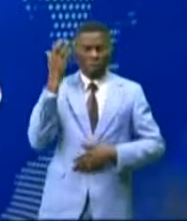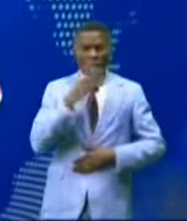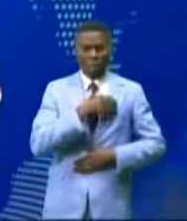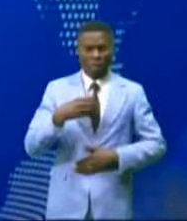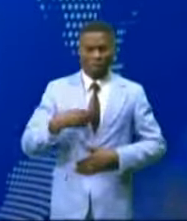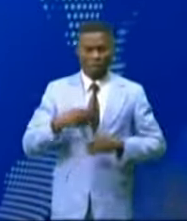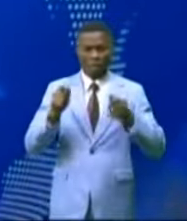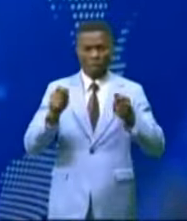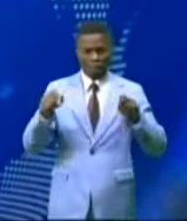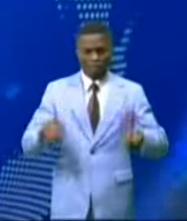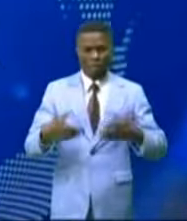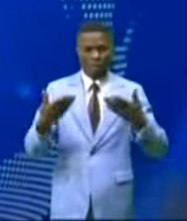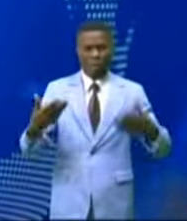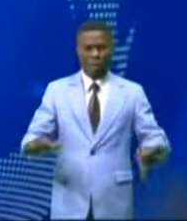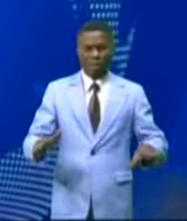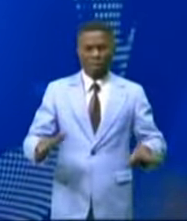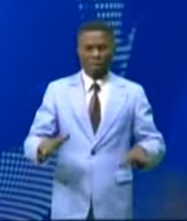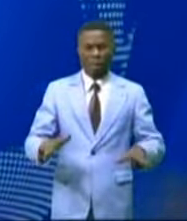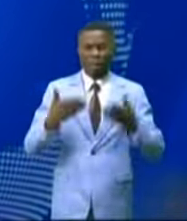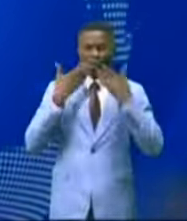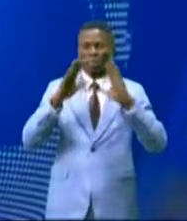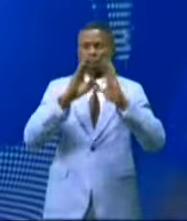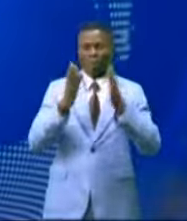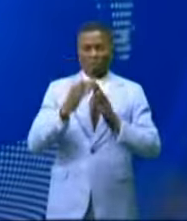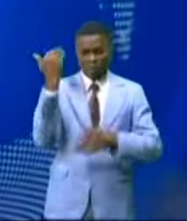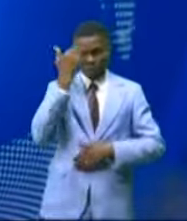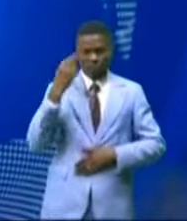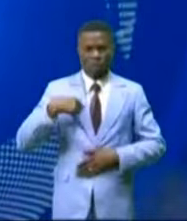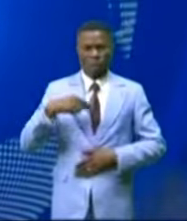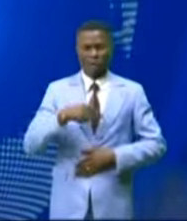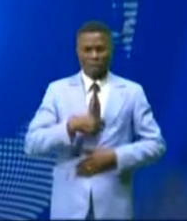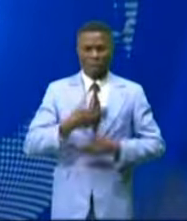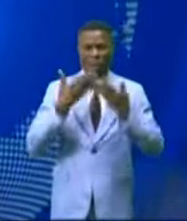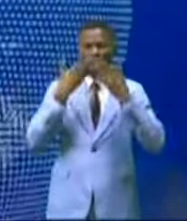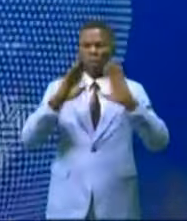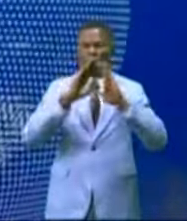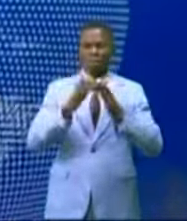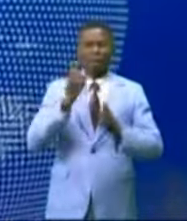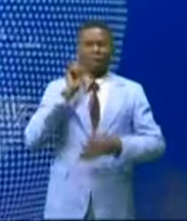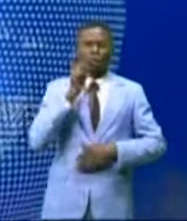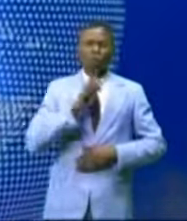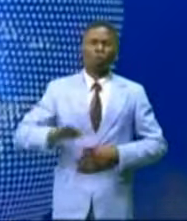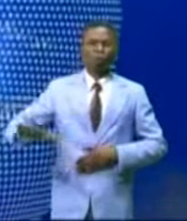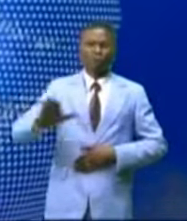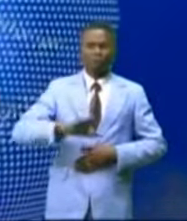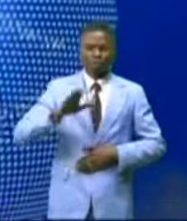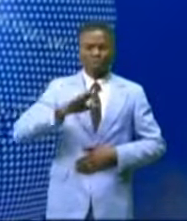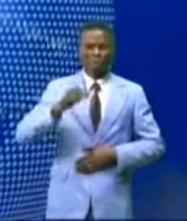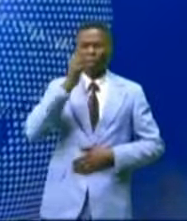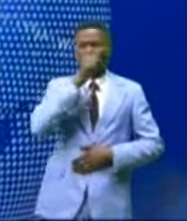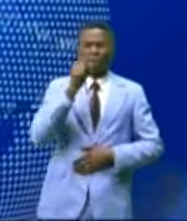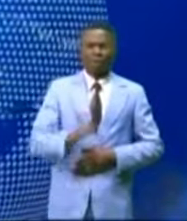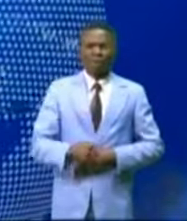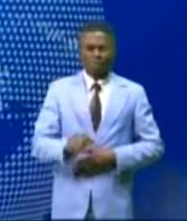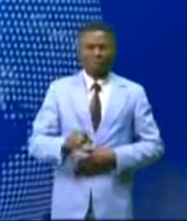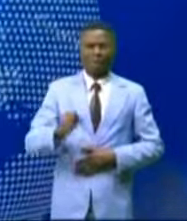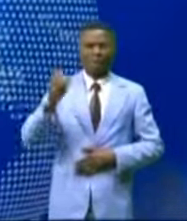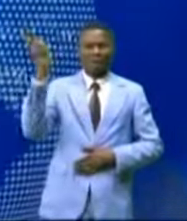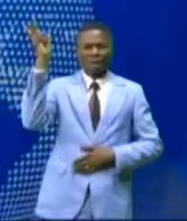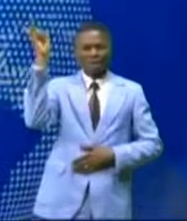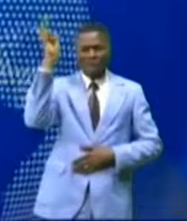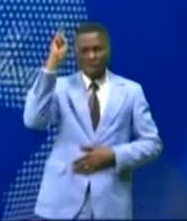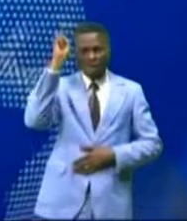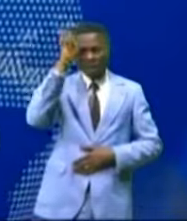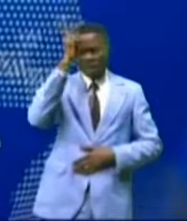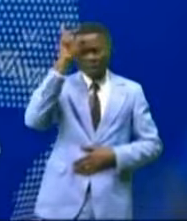écrasante point final à ce journal merci à vous de l'avoir suivi merci également à nadinea et patri